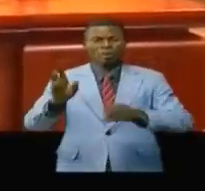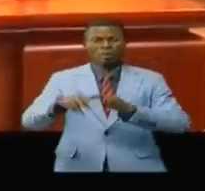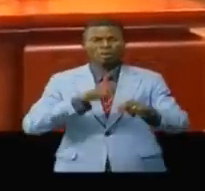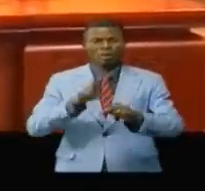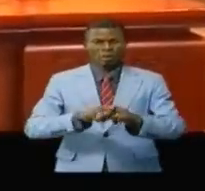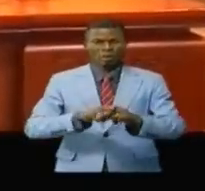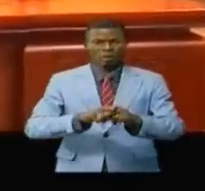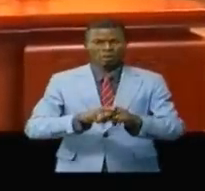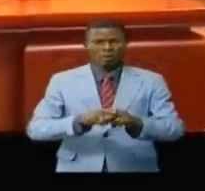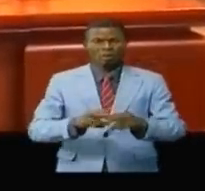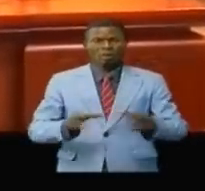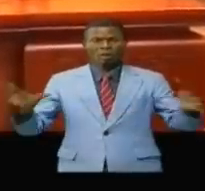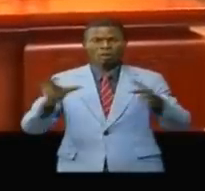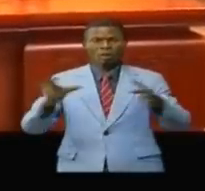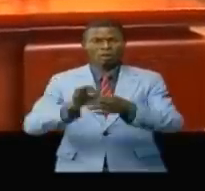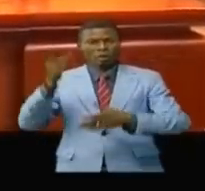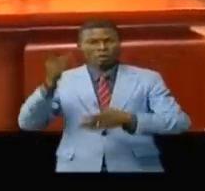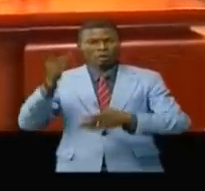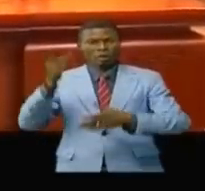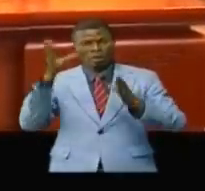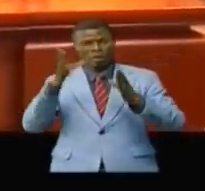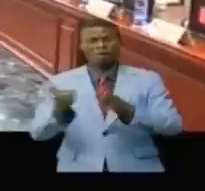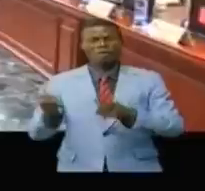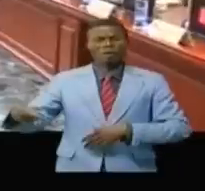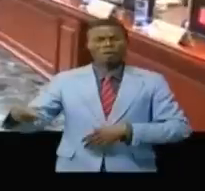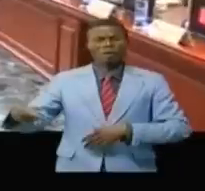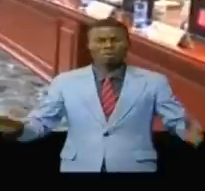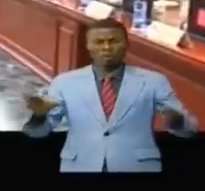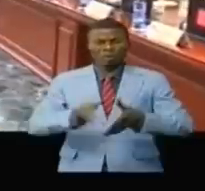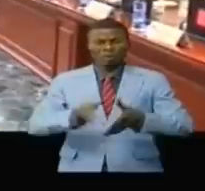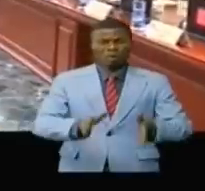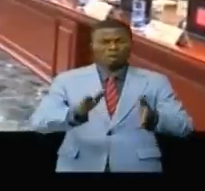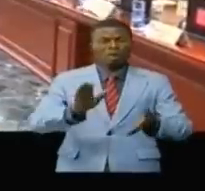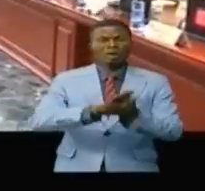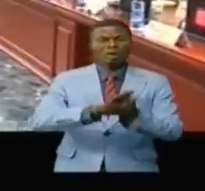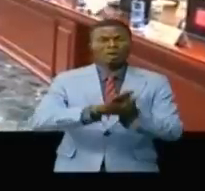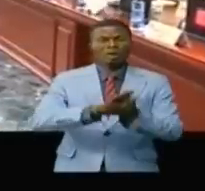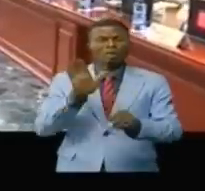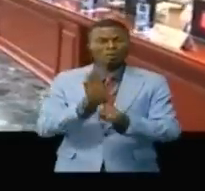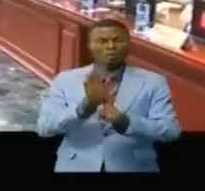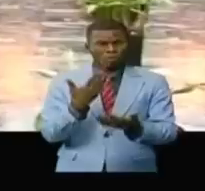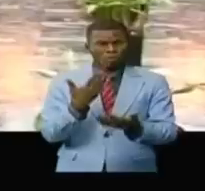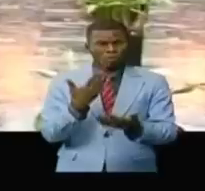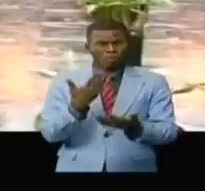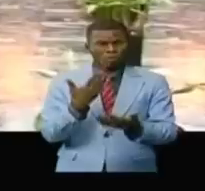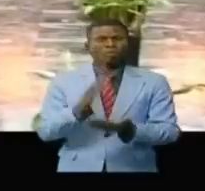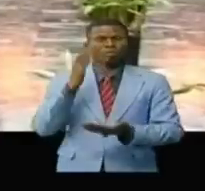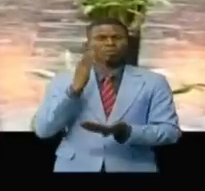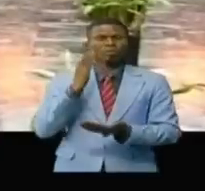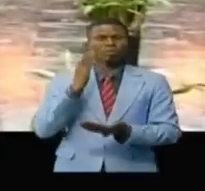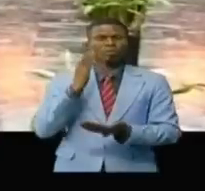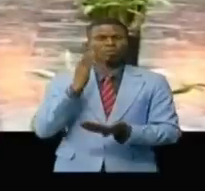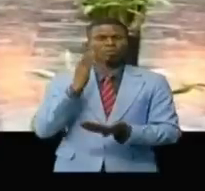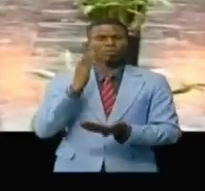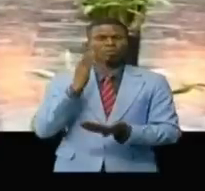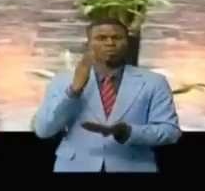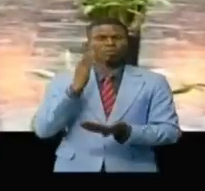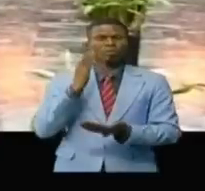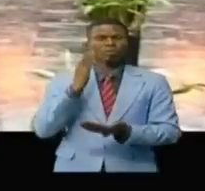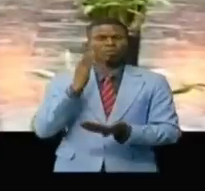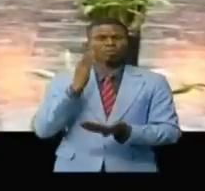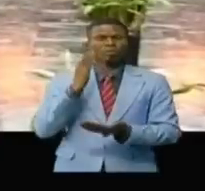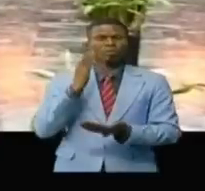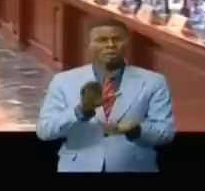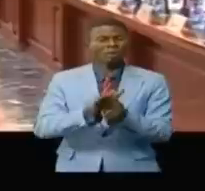nationales reliant la capitale aux provinces. Il devient plus qu'urgent de mettre fin à ces phénomènes qui